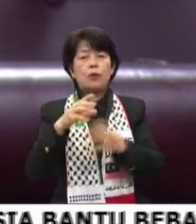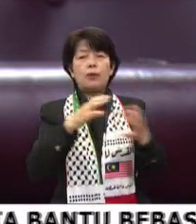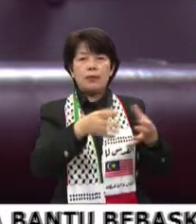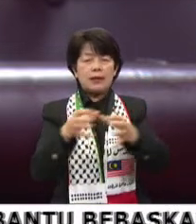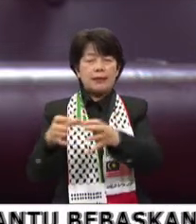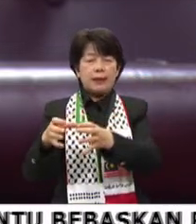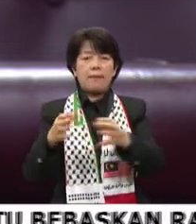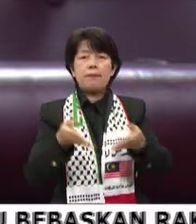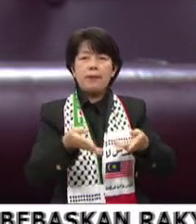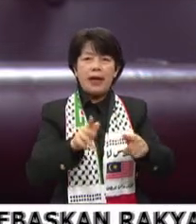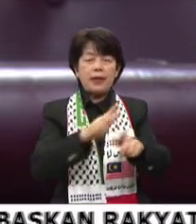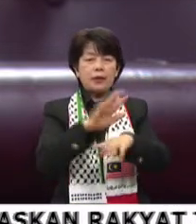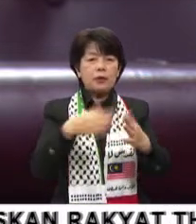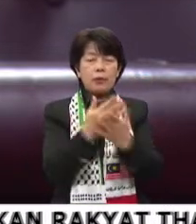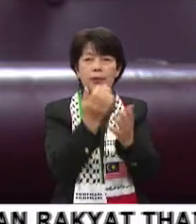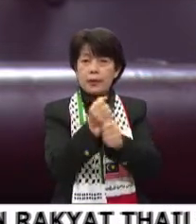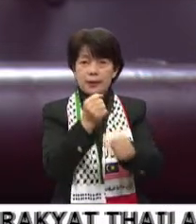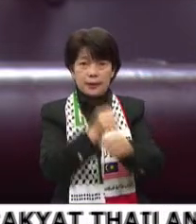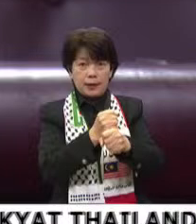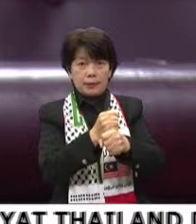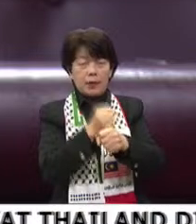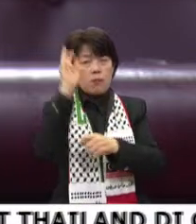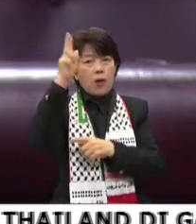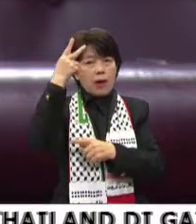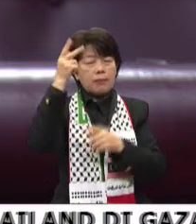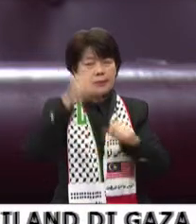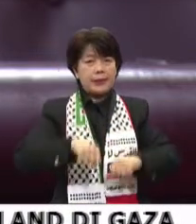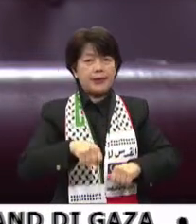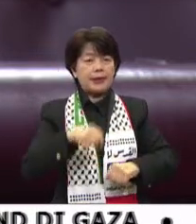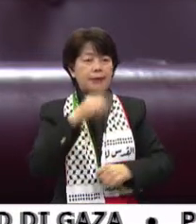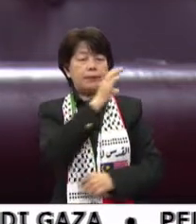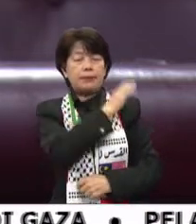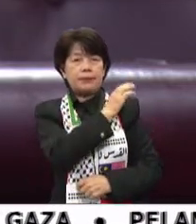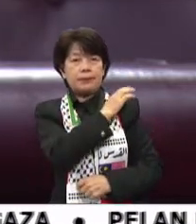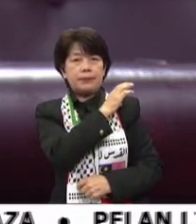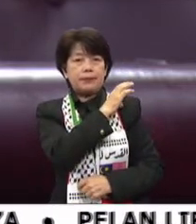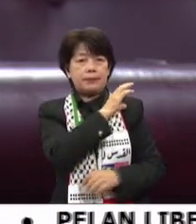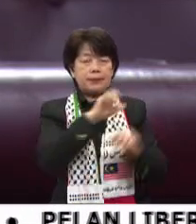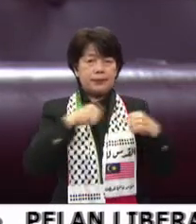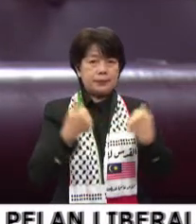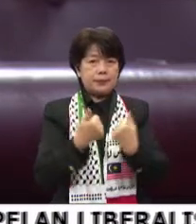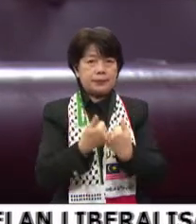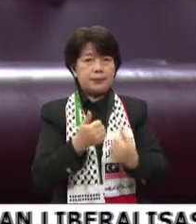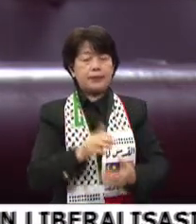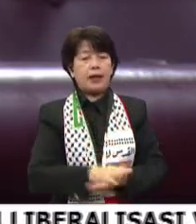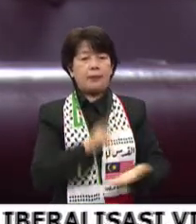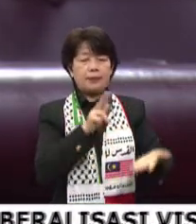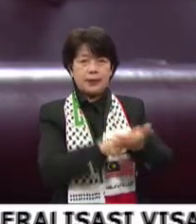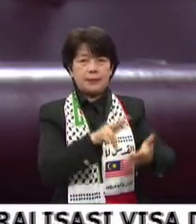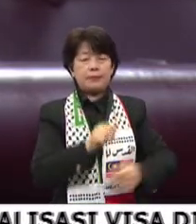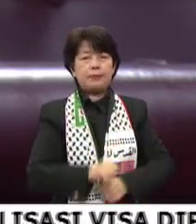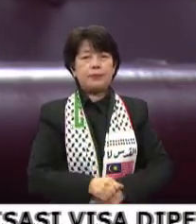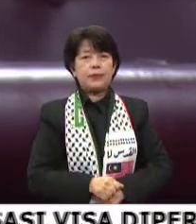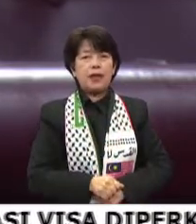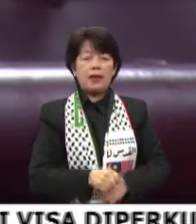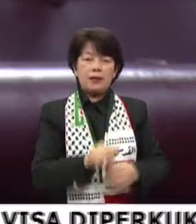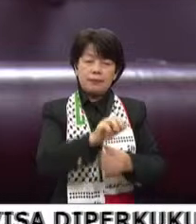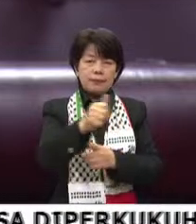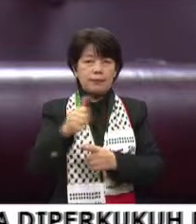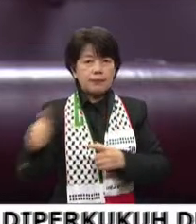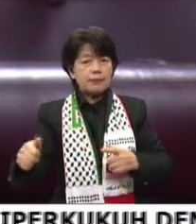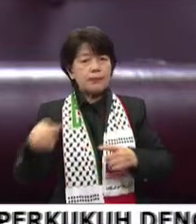membenarkan seseorang pekerja Parti politik menjadi pegawai kesatuan sekerja berdaftar Selain itu